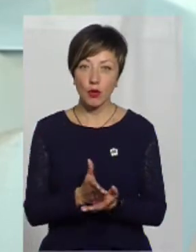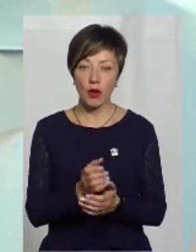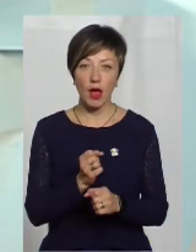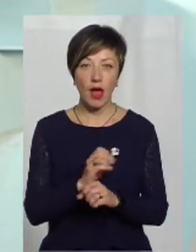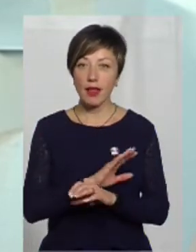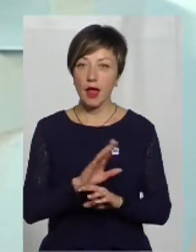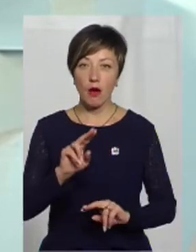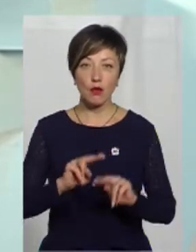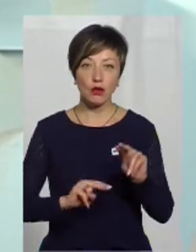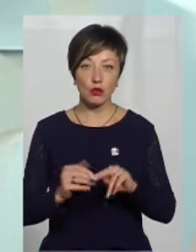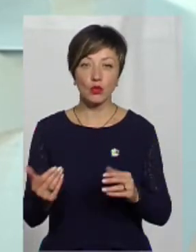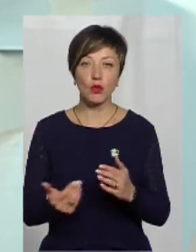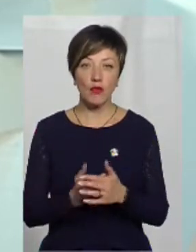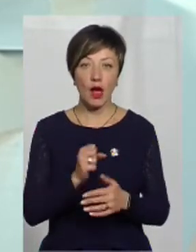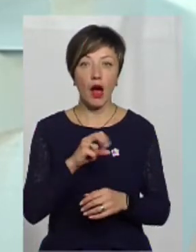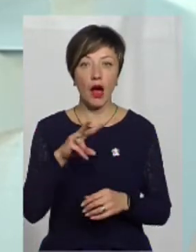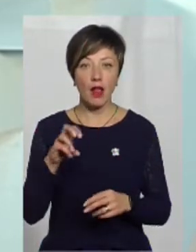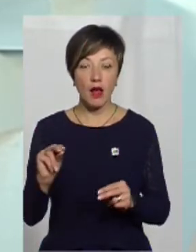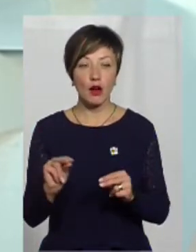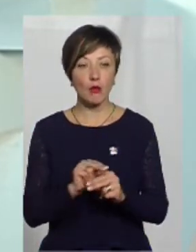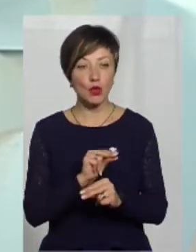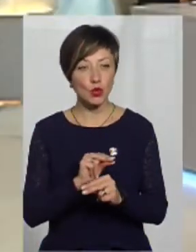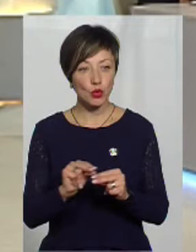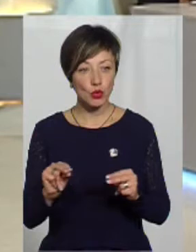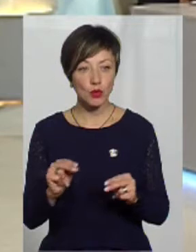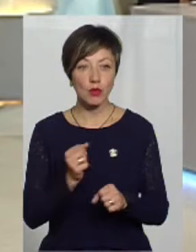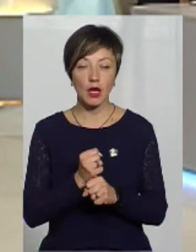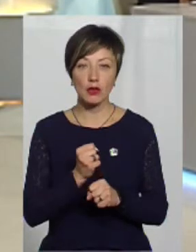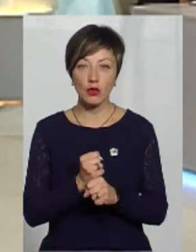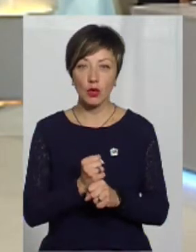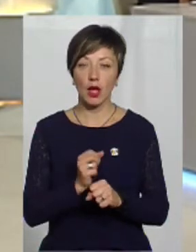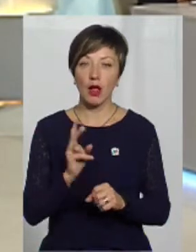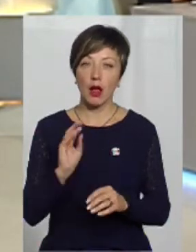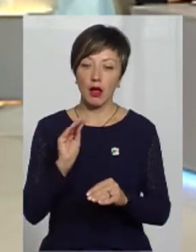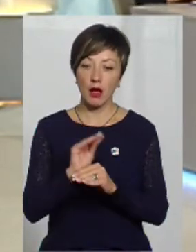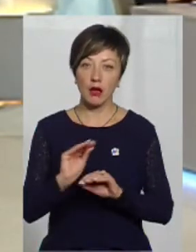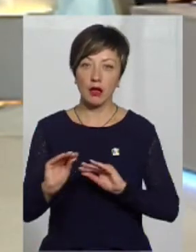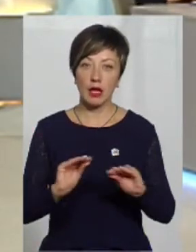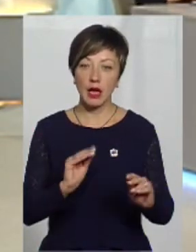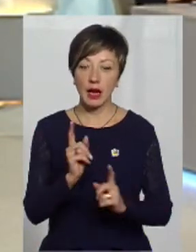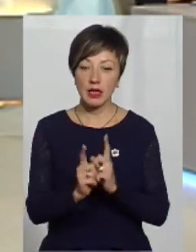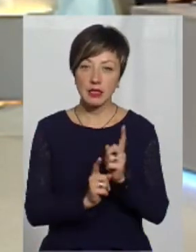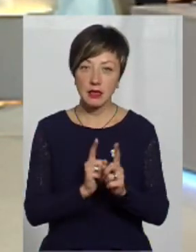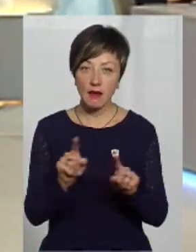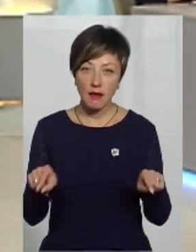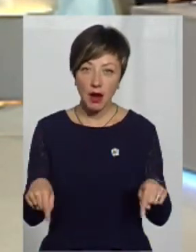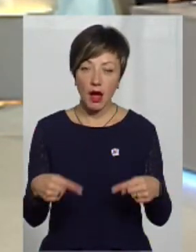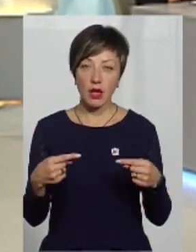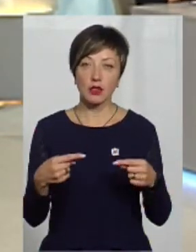Вони не будують нові, але вони відремонтують, працюють над там реставрацією чи